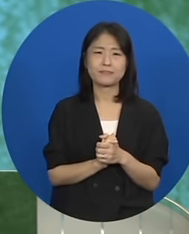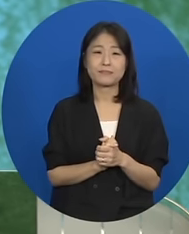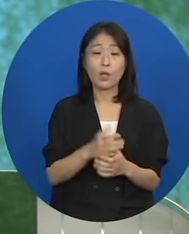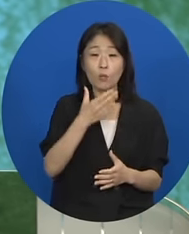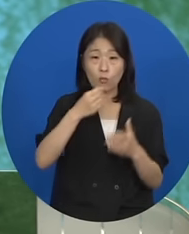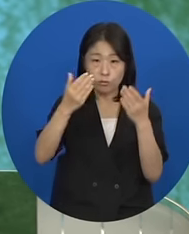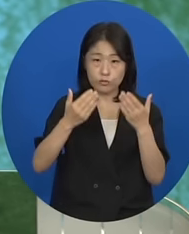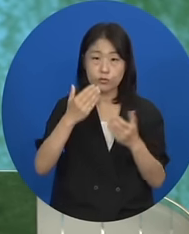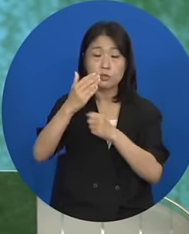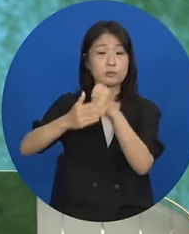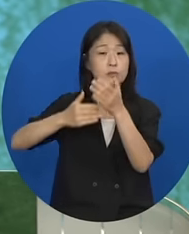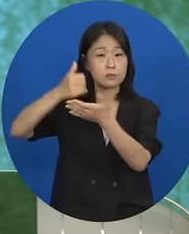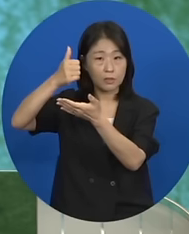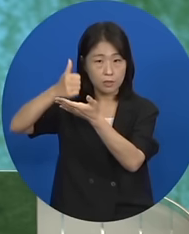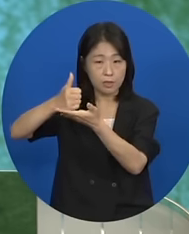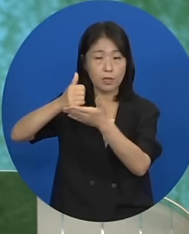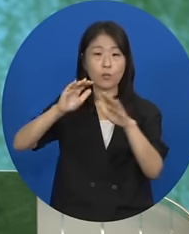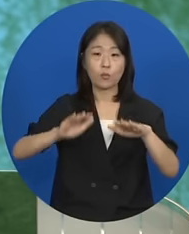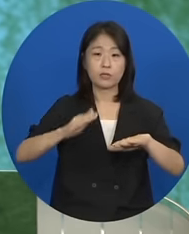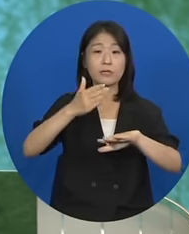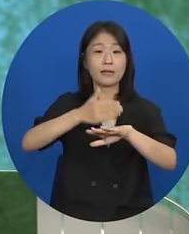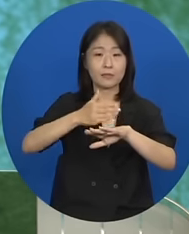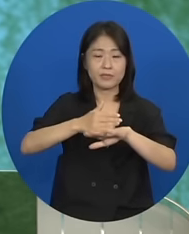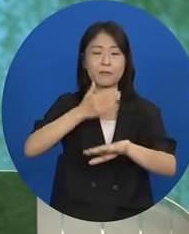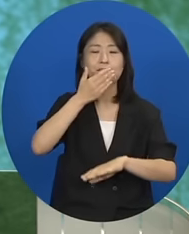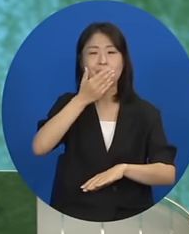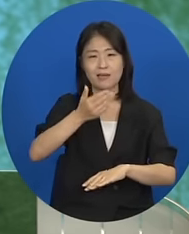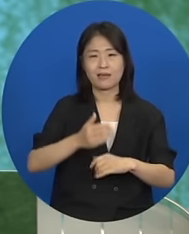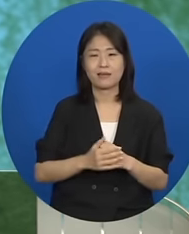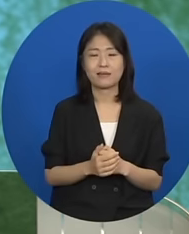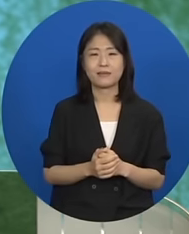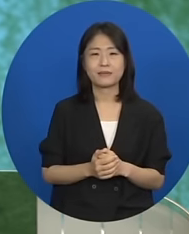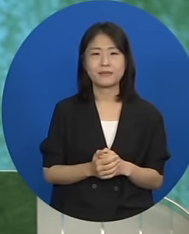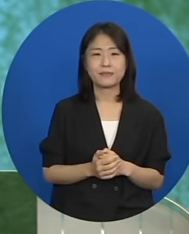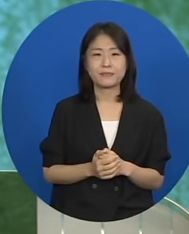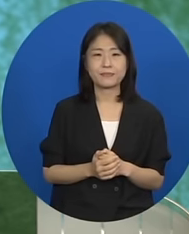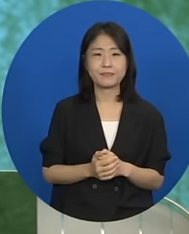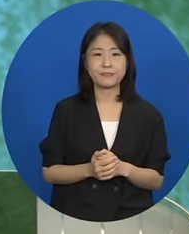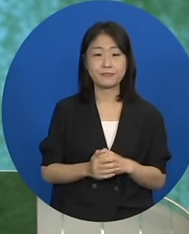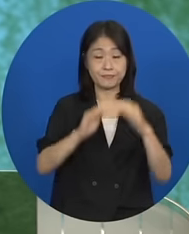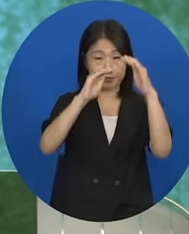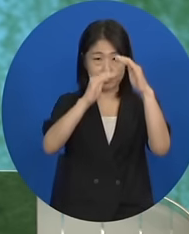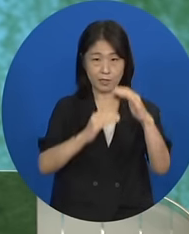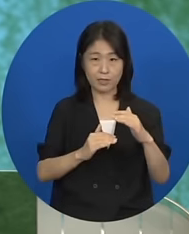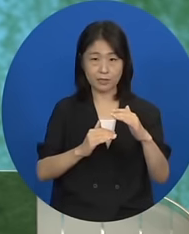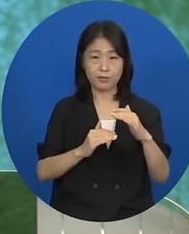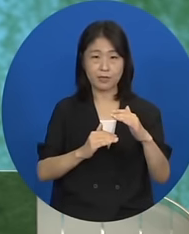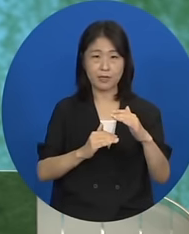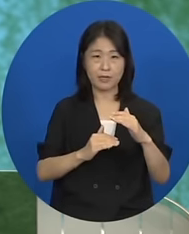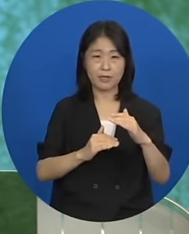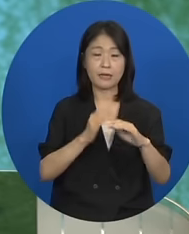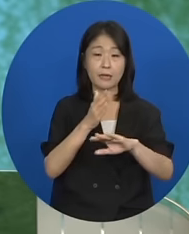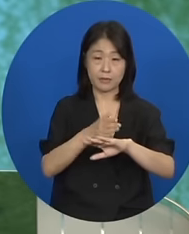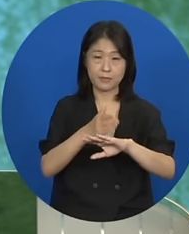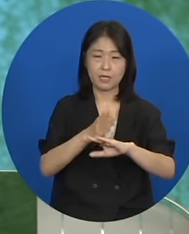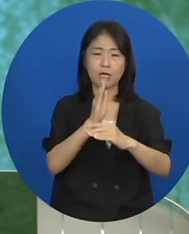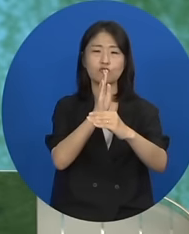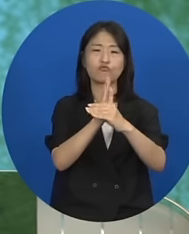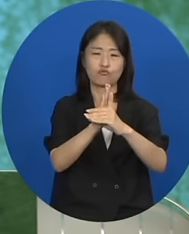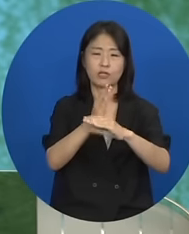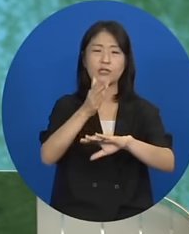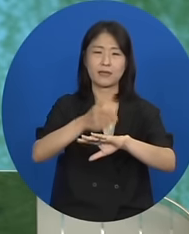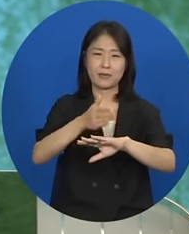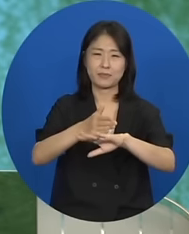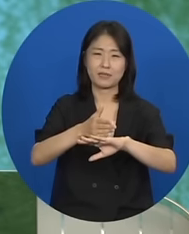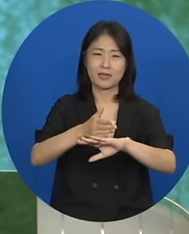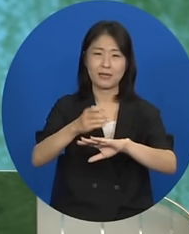주신 하나님께 우리는 오늘 감사할 수가 있는 것입니다 과정의 감사 중간의 감사로 하나님께 영광 드리는